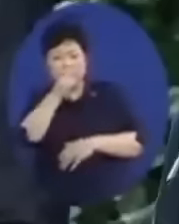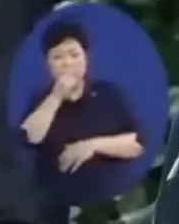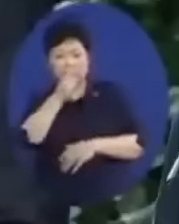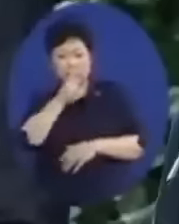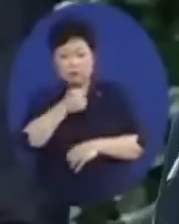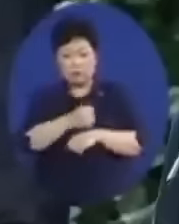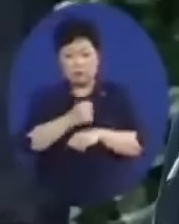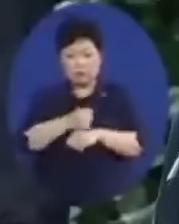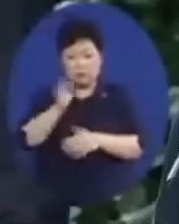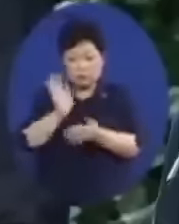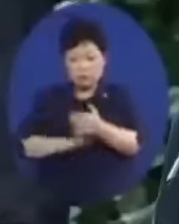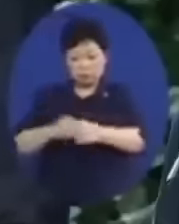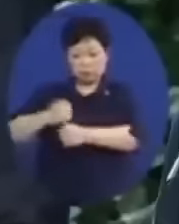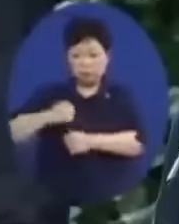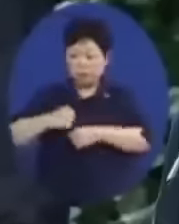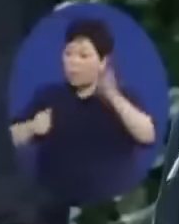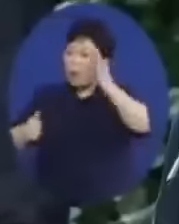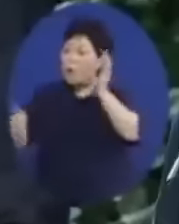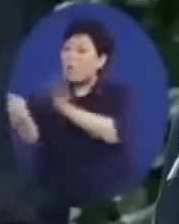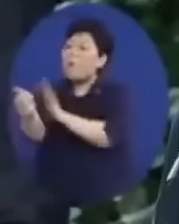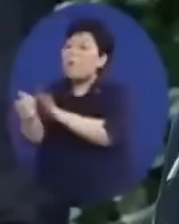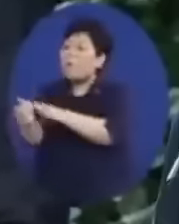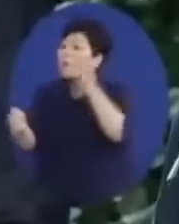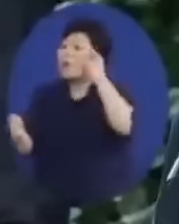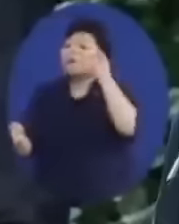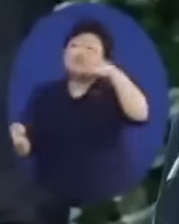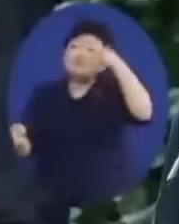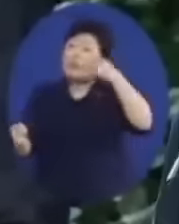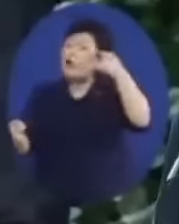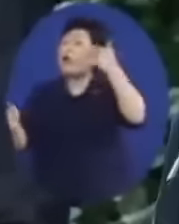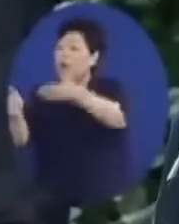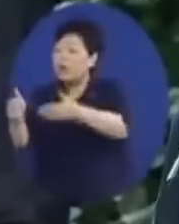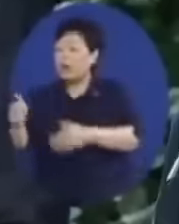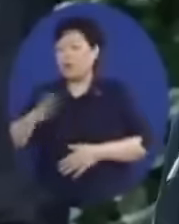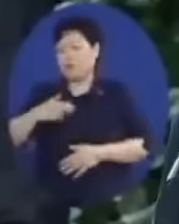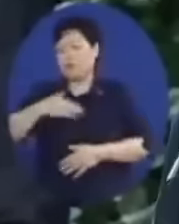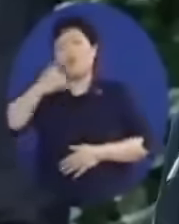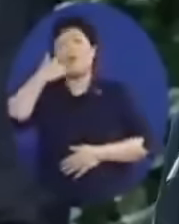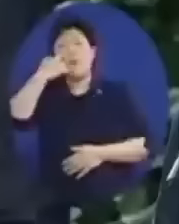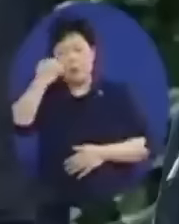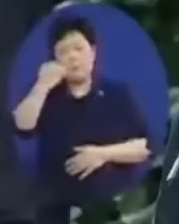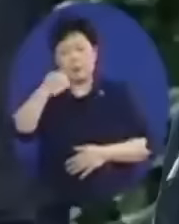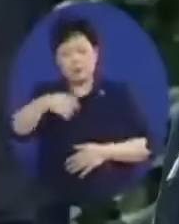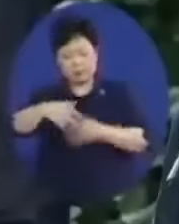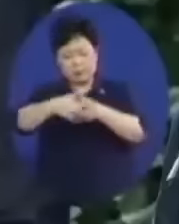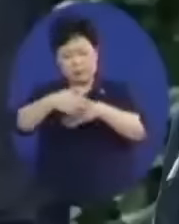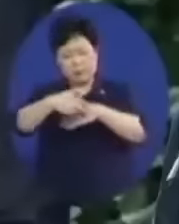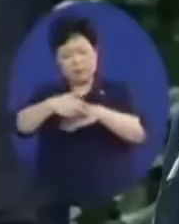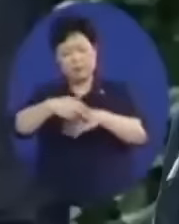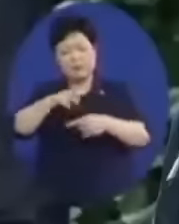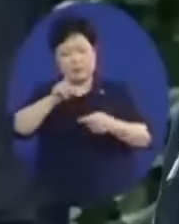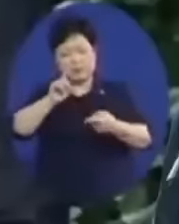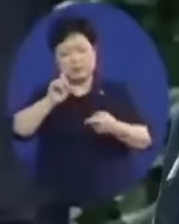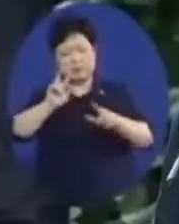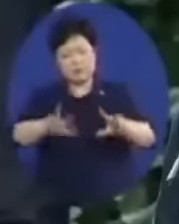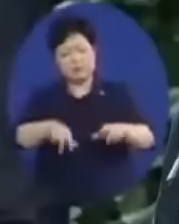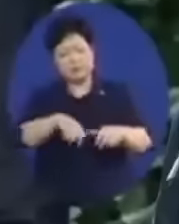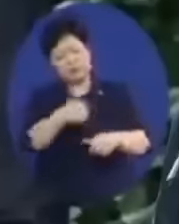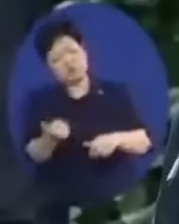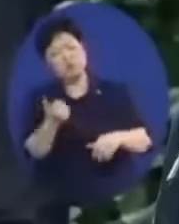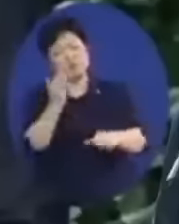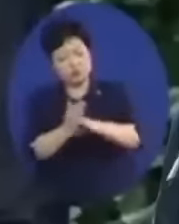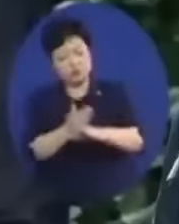보다가, 아니 왜 눈물을 흘리십니까? 그래서 그가 말했습니다. 저희 어머니가 병원에서 지금 죽어가는데 다른 병이